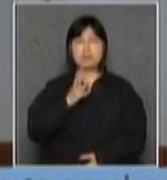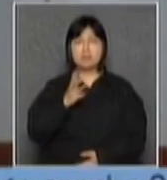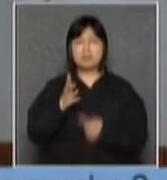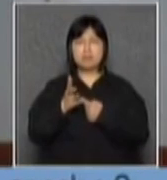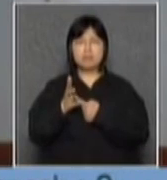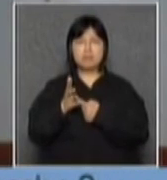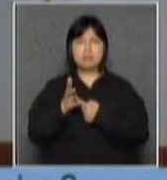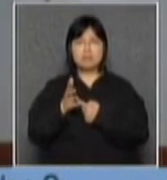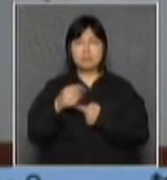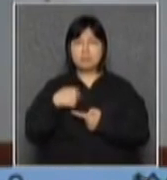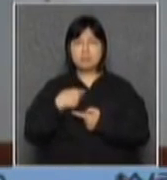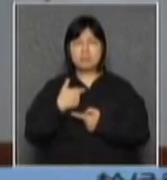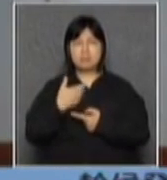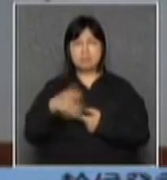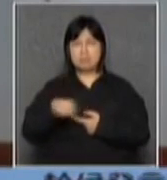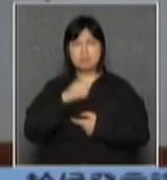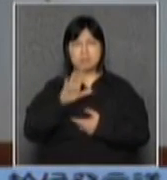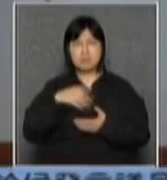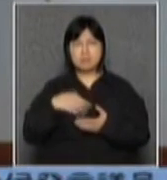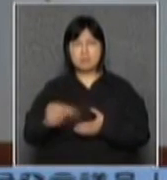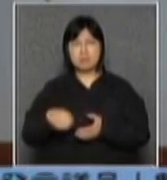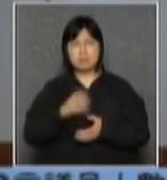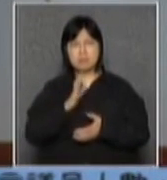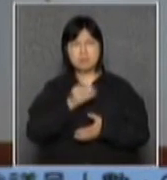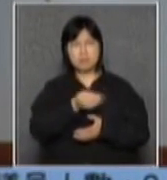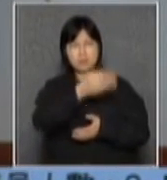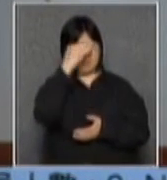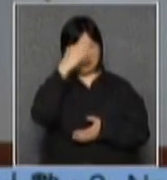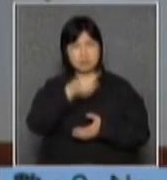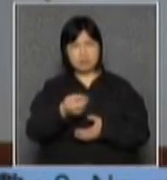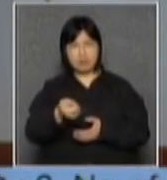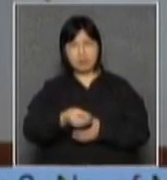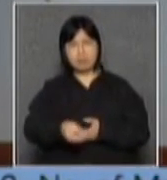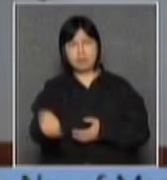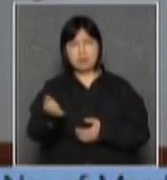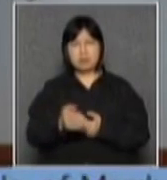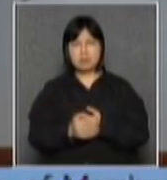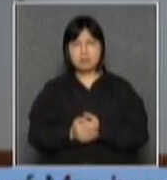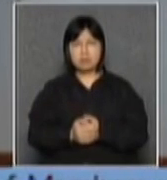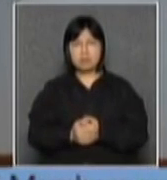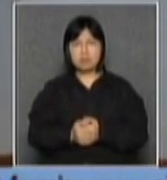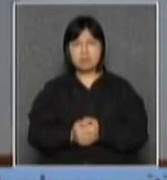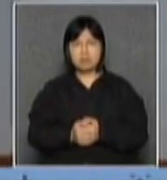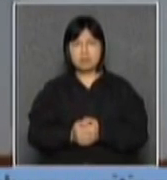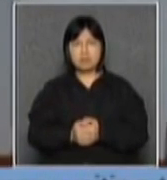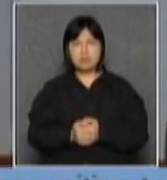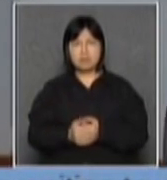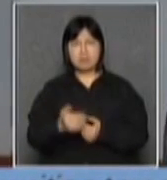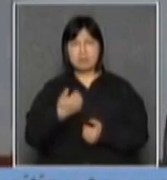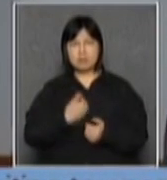不能應該我攞，我應該執咗個500蚊唔好俾警察，就咁即刻俾咗佢。呢個咪善心